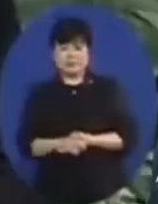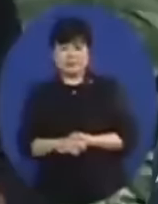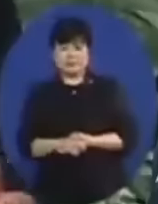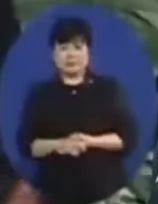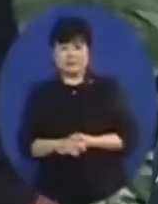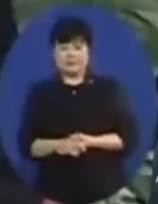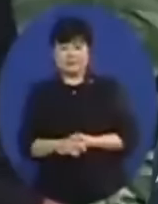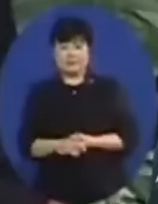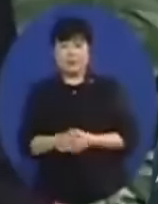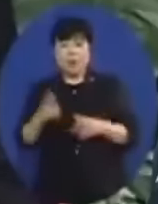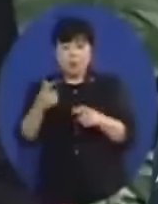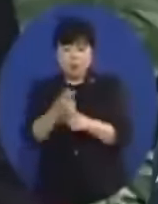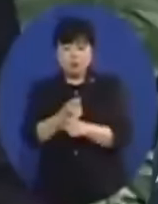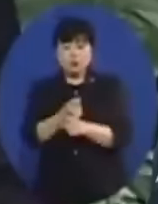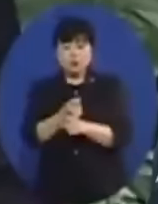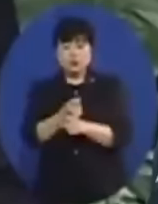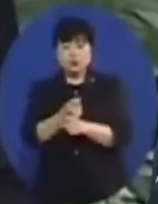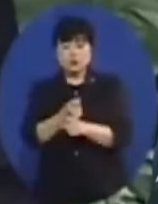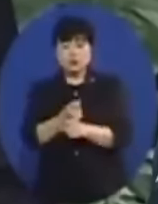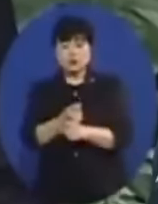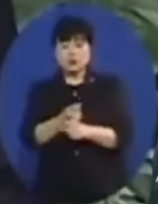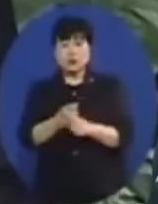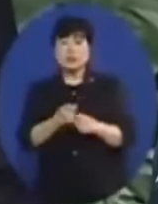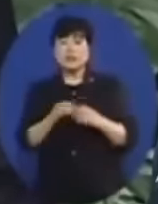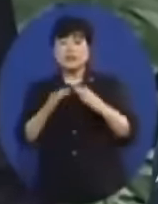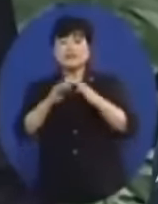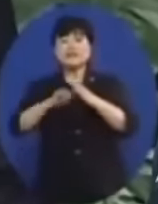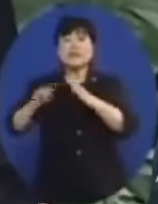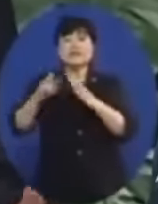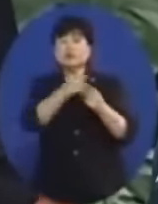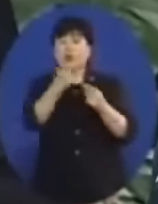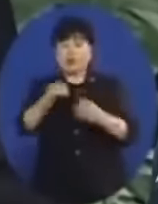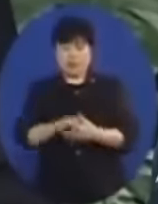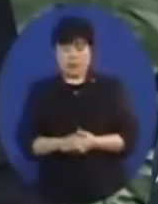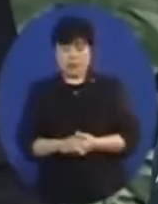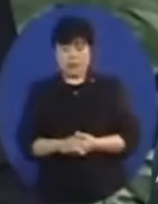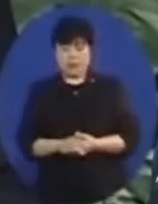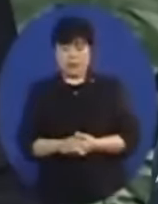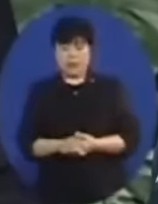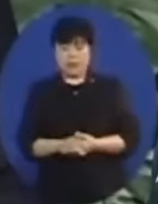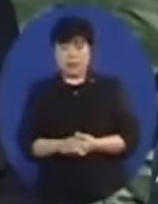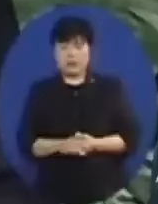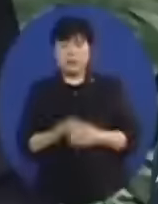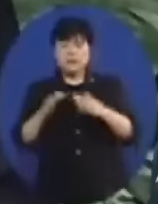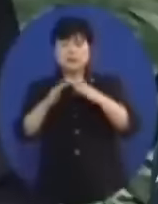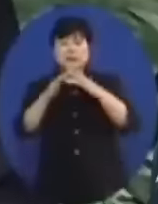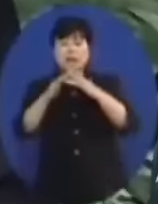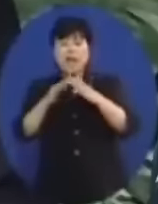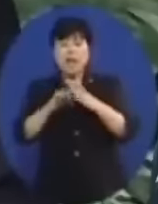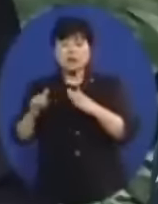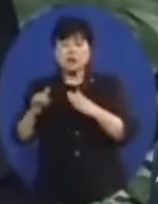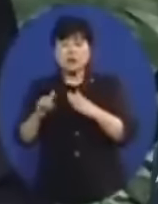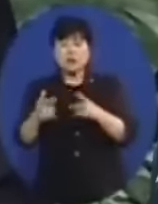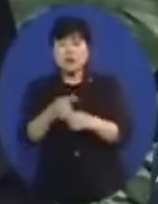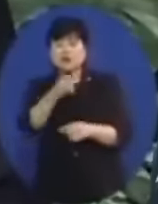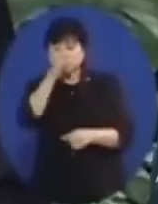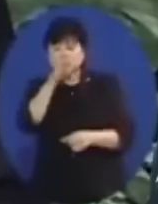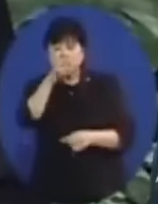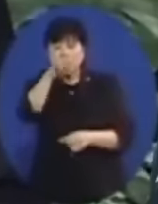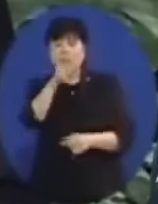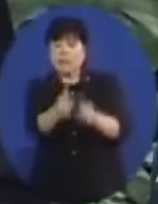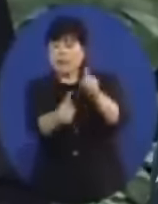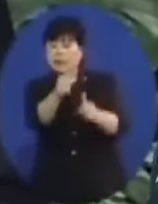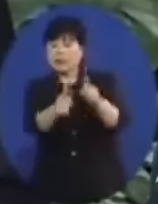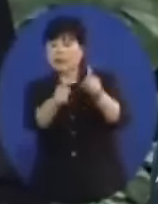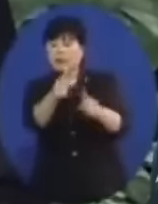말합니다. 우리 원수가 집안 식구라고 했는데 집안 식구 중에 원수가 있는데 밖에 나가서